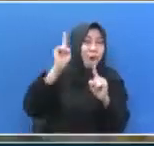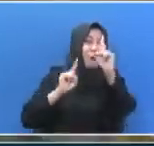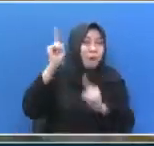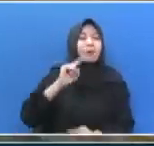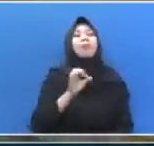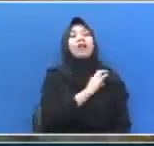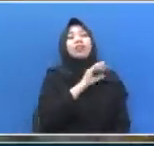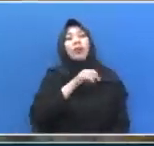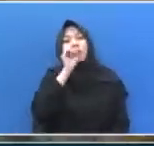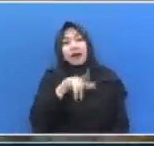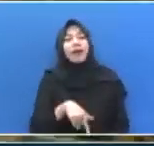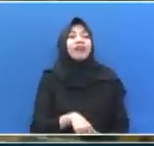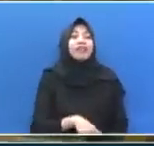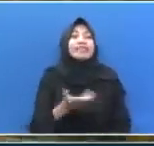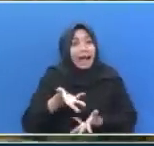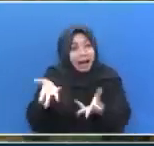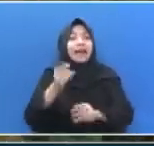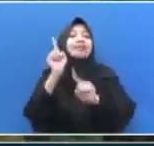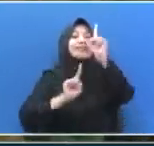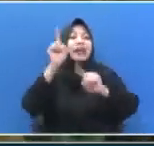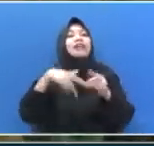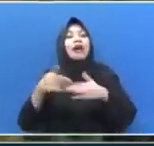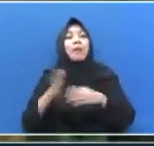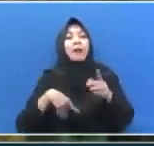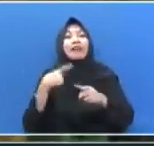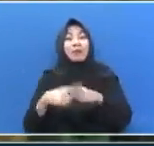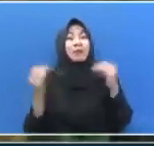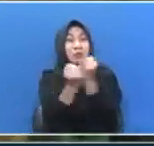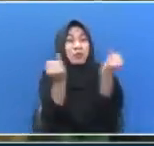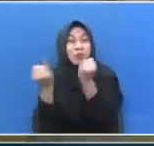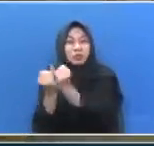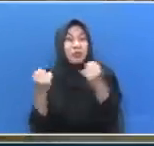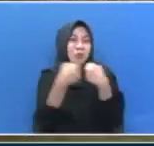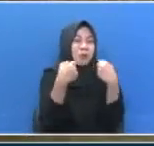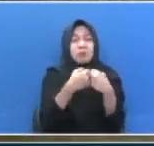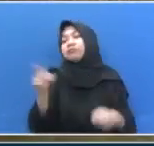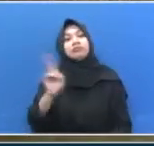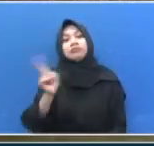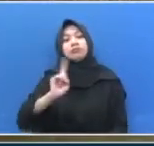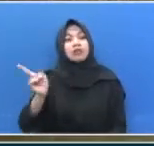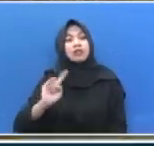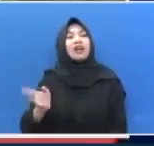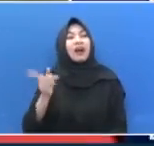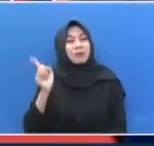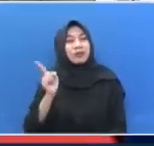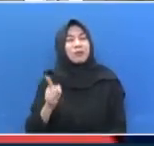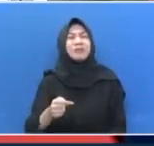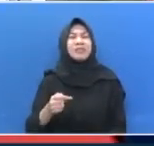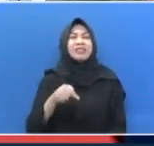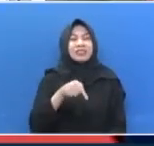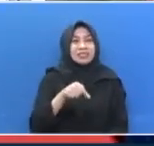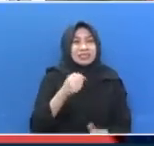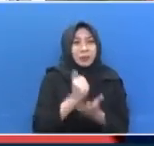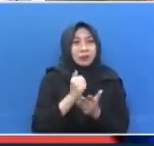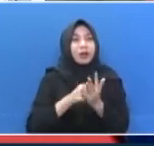menimbulkan huru-hara jangan sampai menimbulkan perpecahan dan permusuhan karena sangat sayang karena potensi untuk bersatu